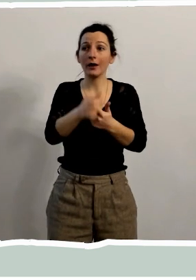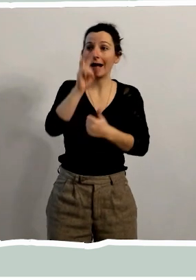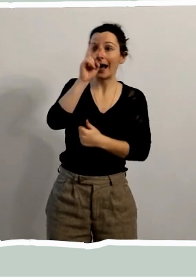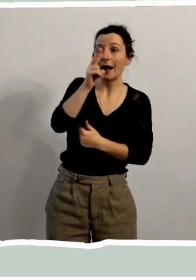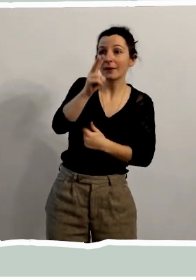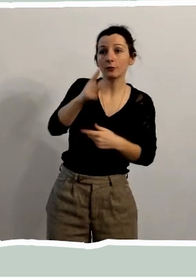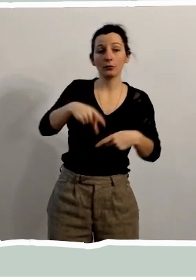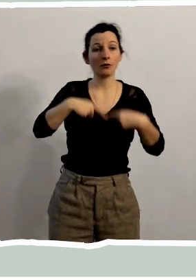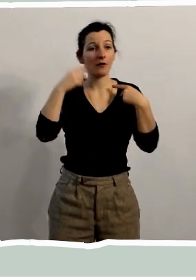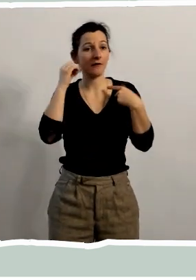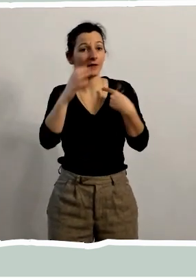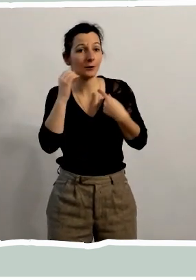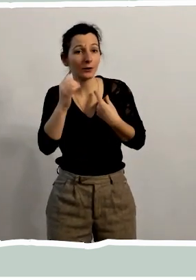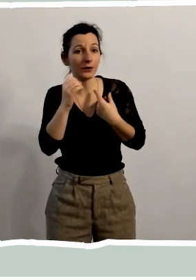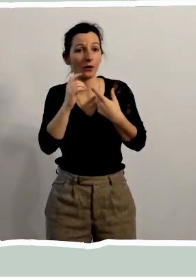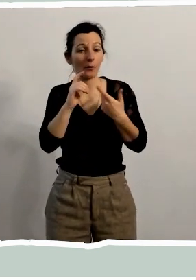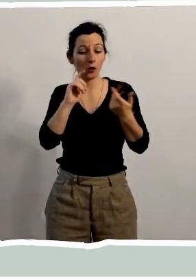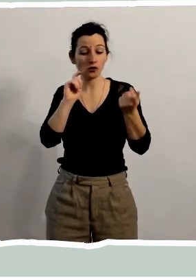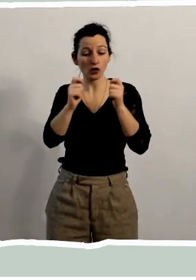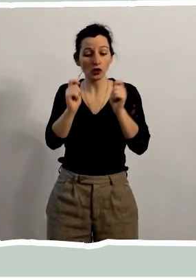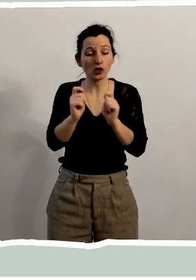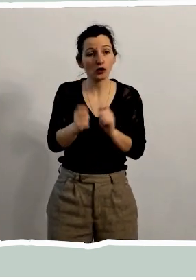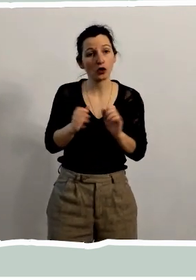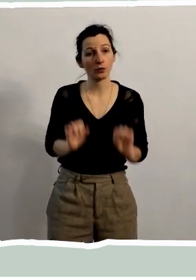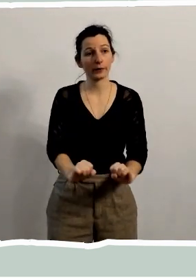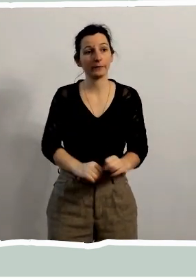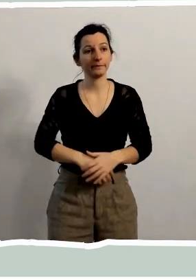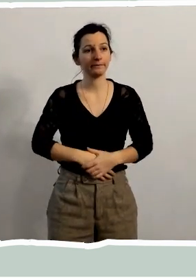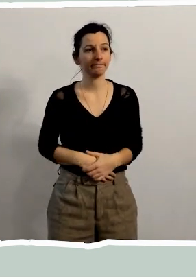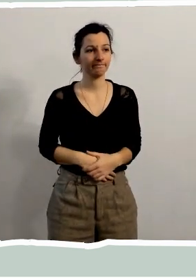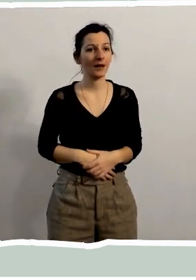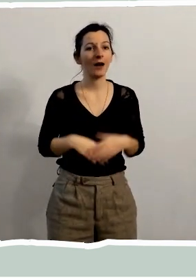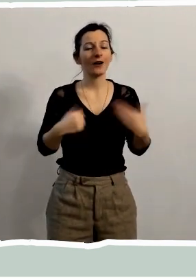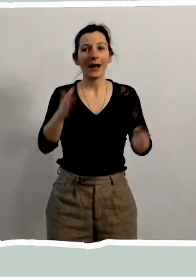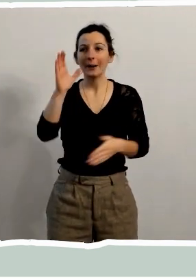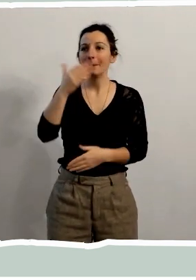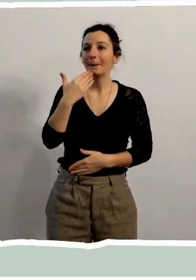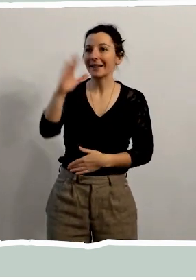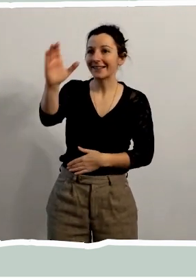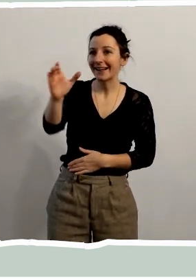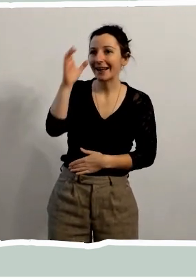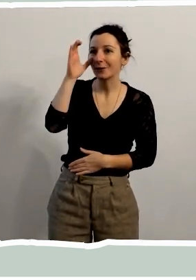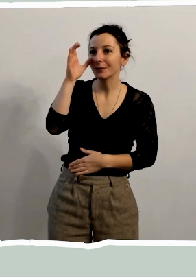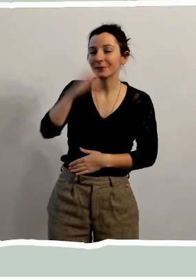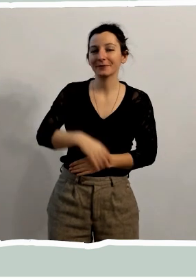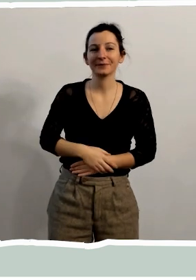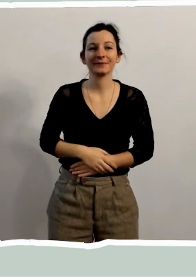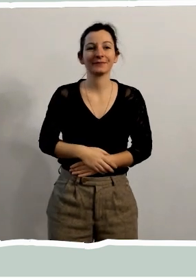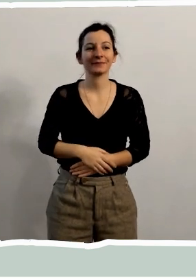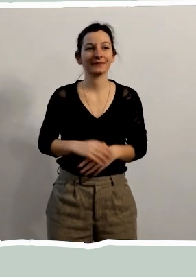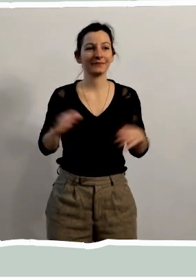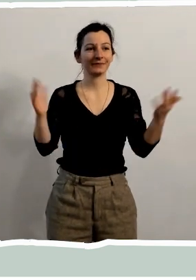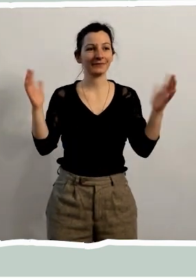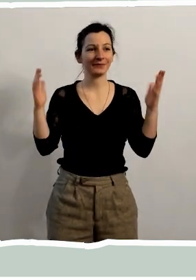de tous les jours qu'on peut peut-être essayer donc d'améliorer. Voilà, merci de votre attention.